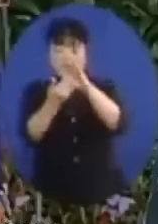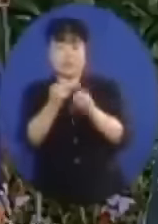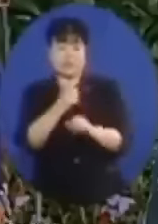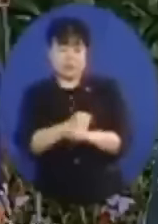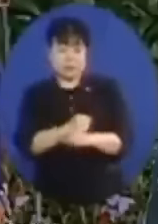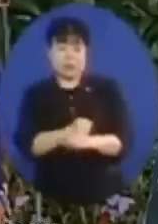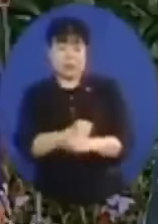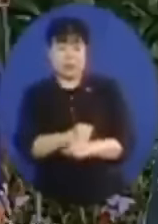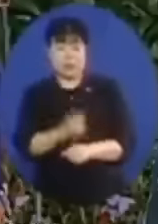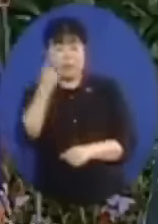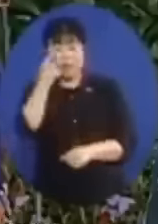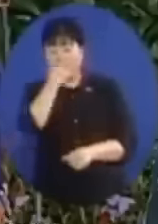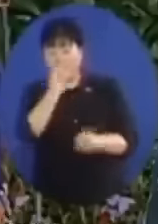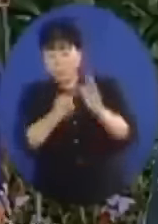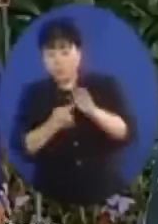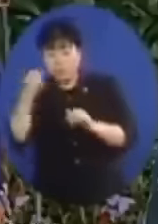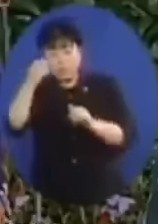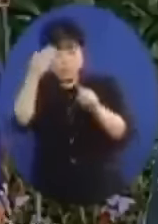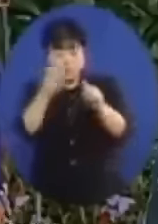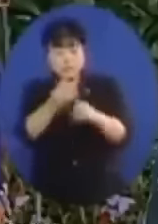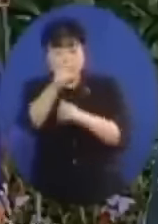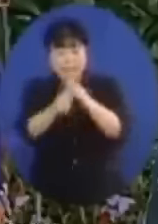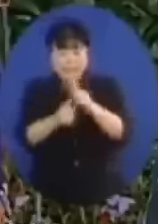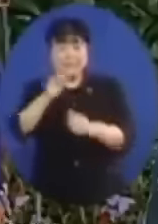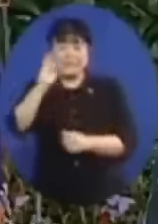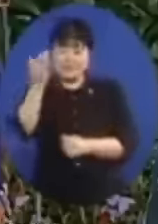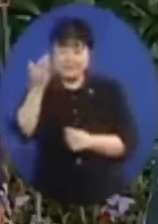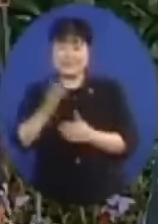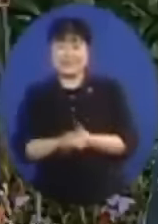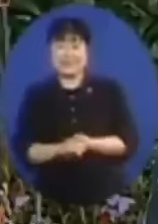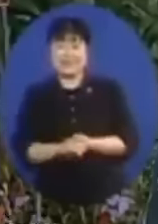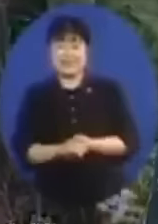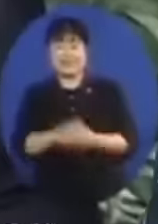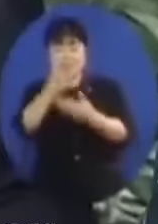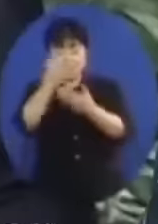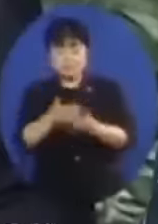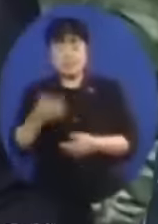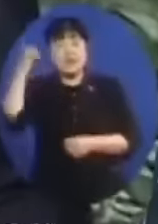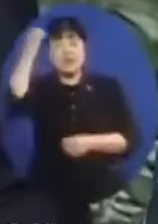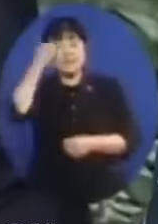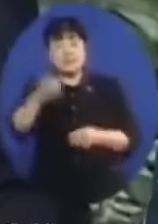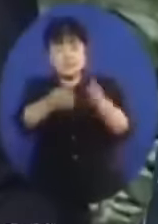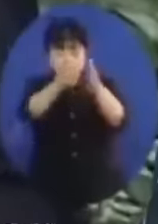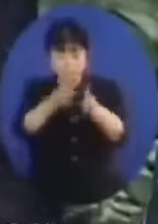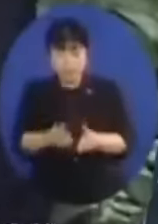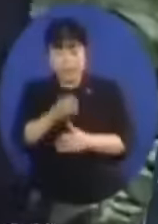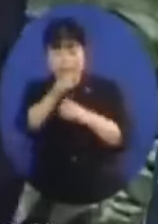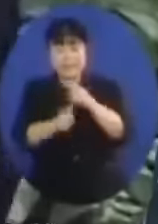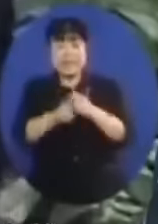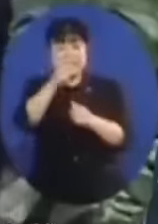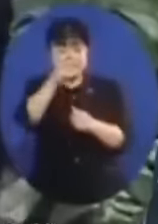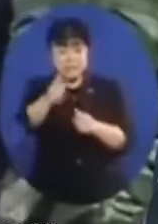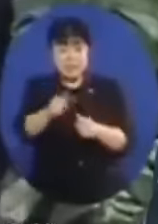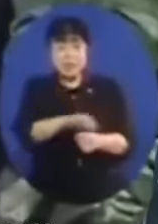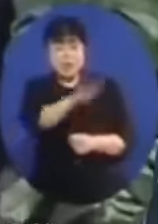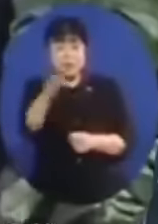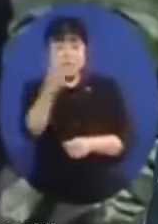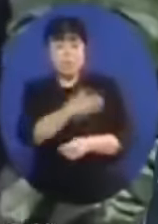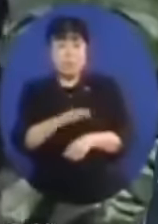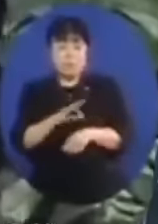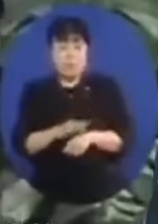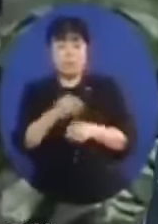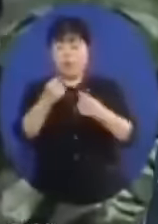하시고 보증으로 성령을 우리에게 주시는 하나님이시니라. 우리에게 주신 성령으로 말미암아 하나님이 우리의